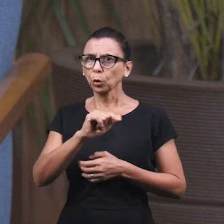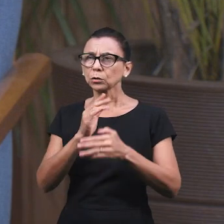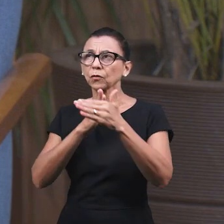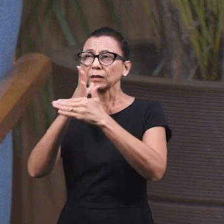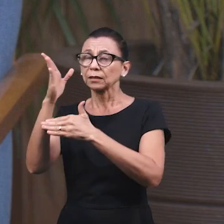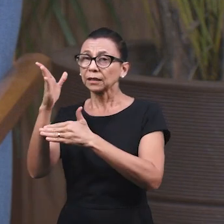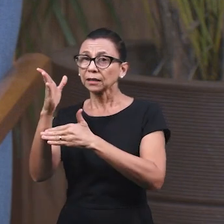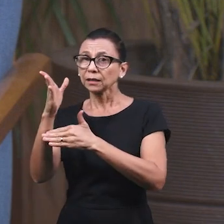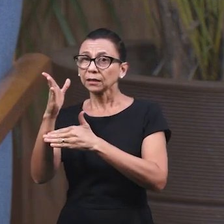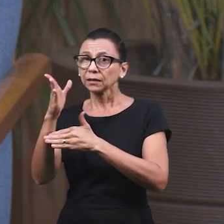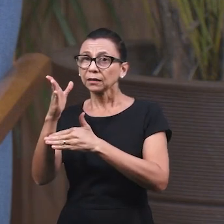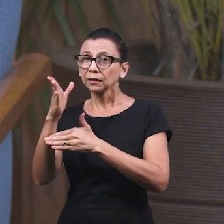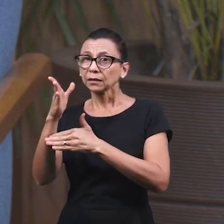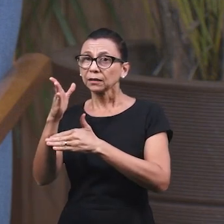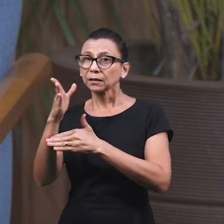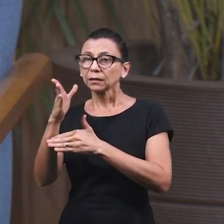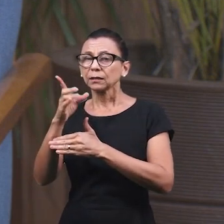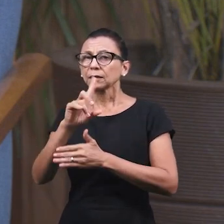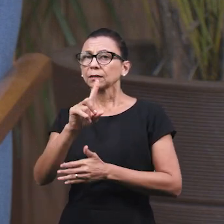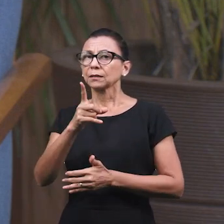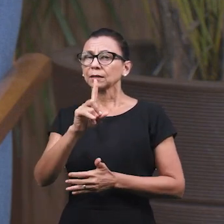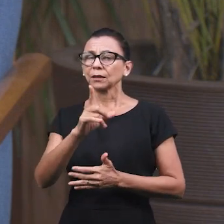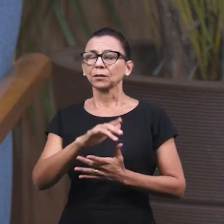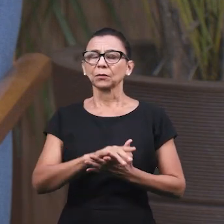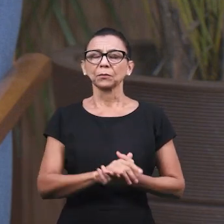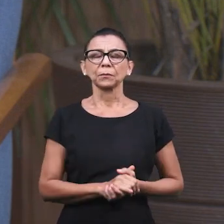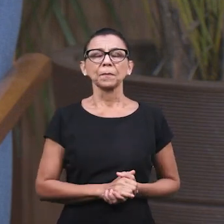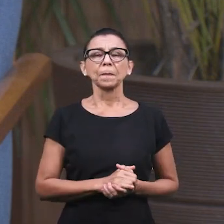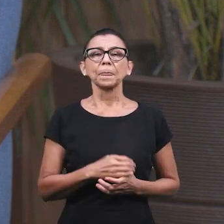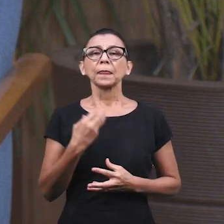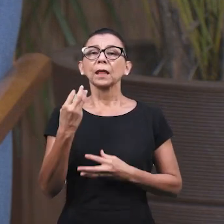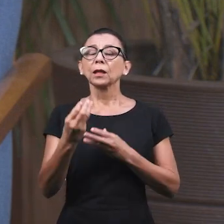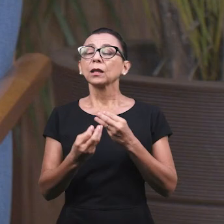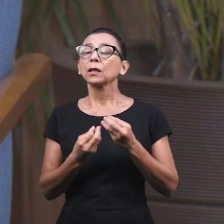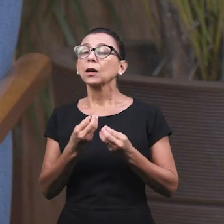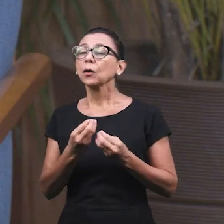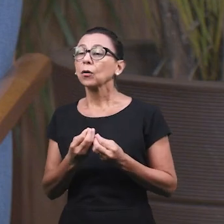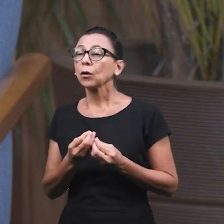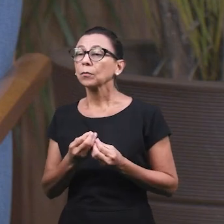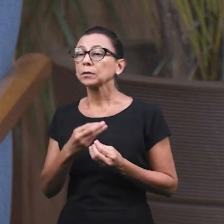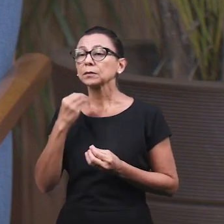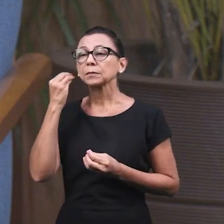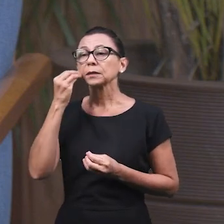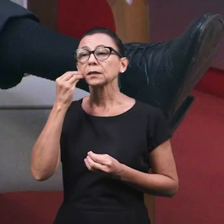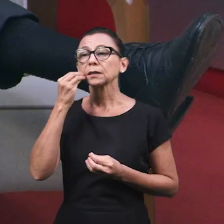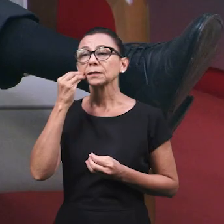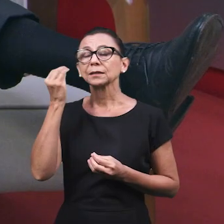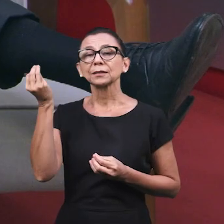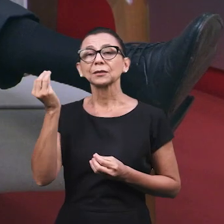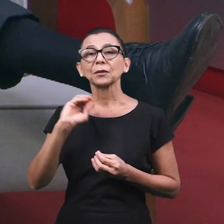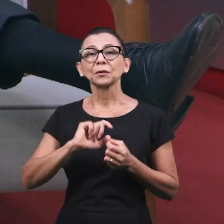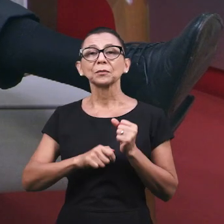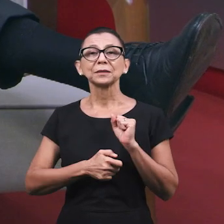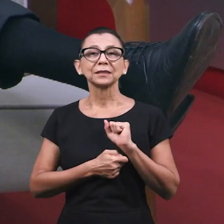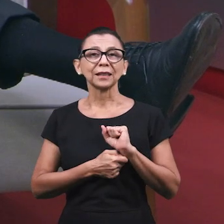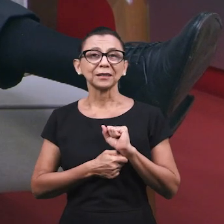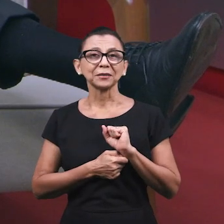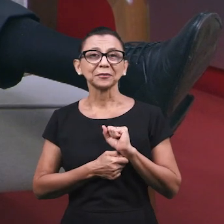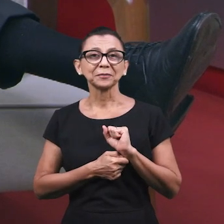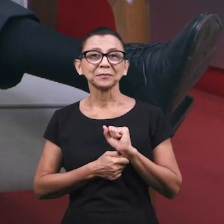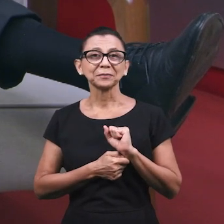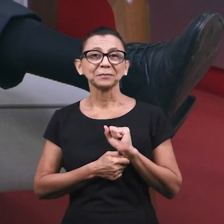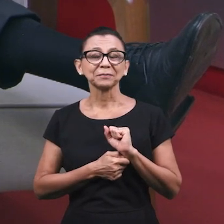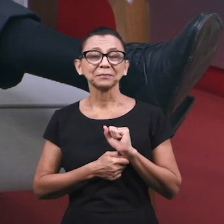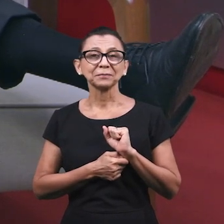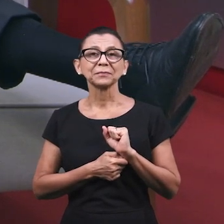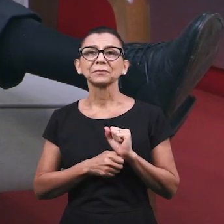Nous pouvons associer le salut à la découverte du mystère, l'expérience du mystère. Oui, sans doute,